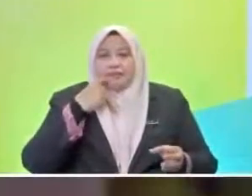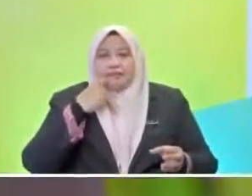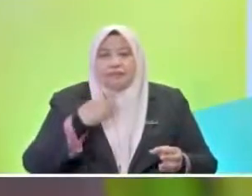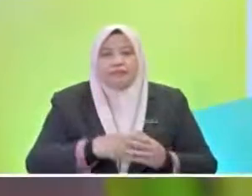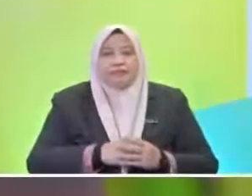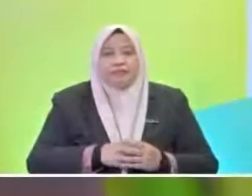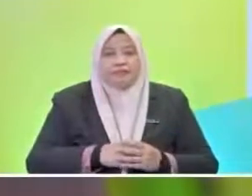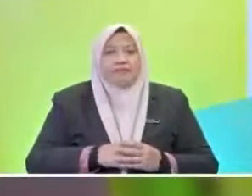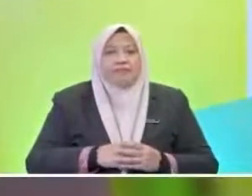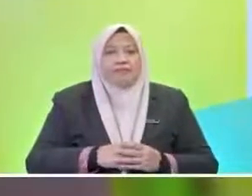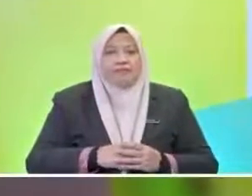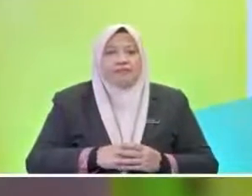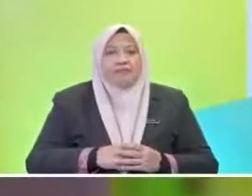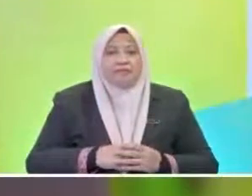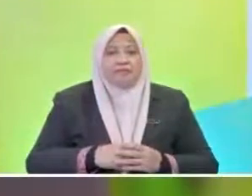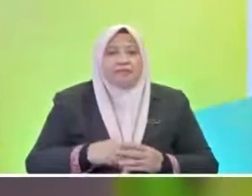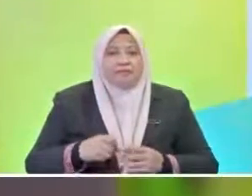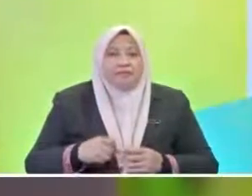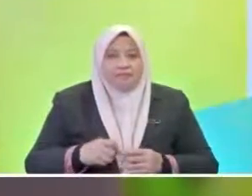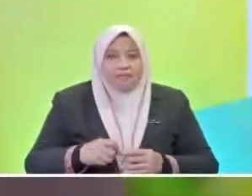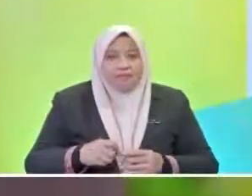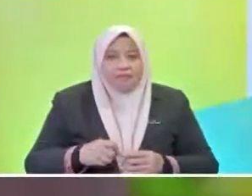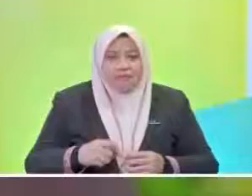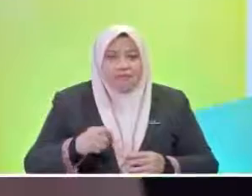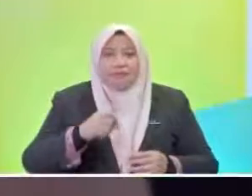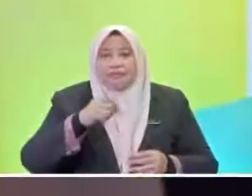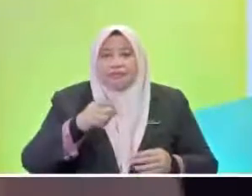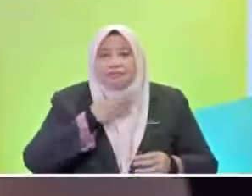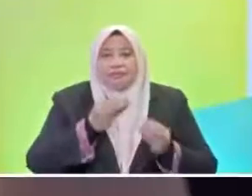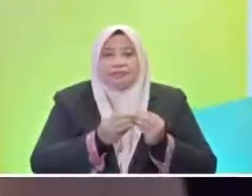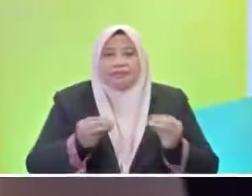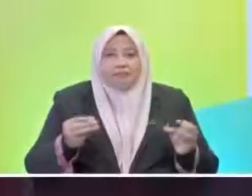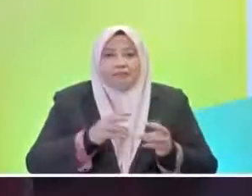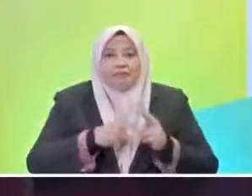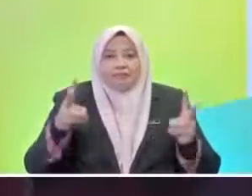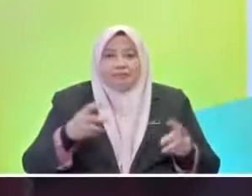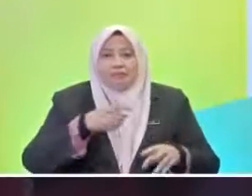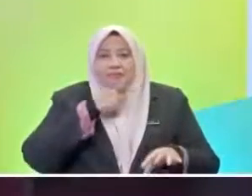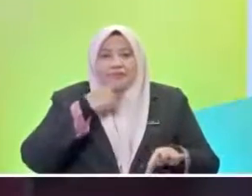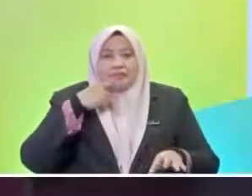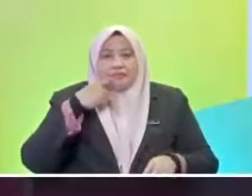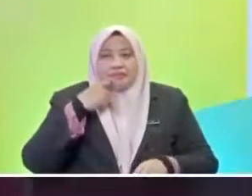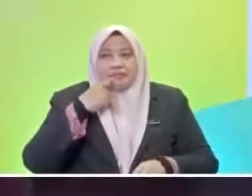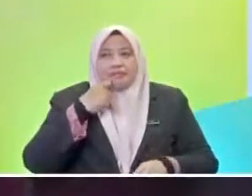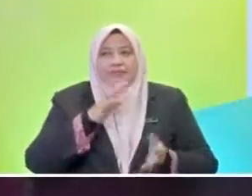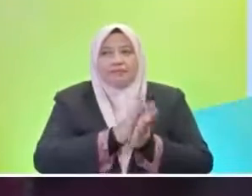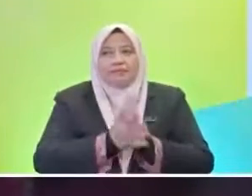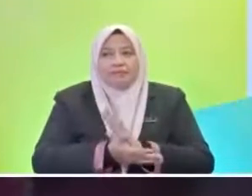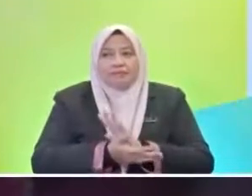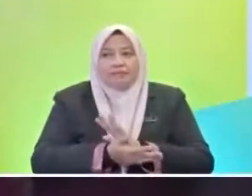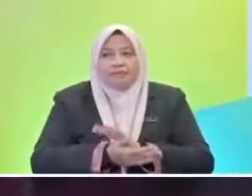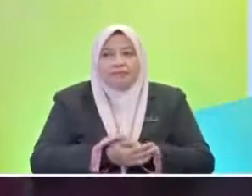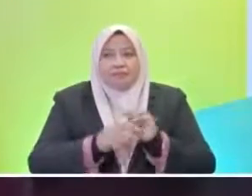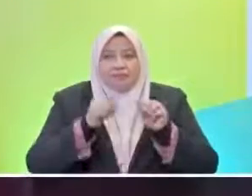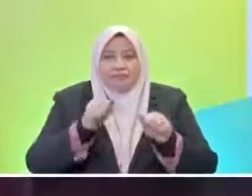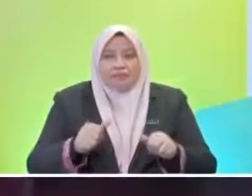kering dah tu. Tu. Pasti dia bergerak. Itu dia. Kering kan? Sangat ni, cikgu. Okey. Jadi, kita tampalkan